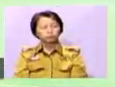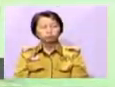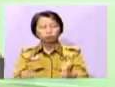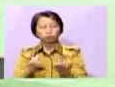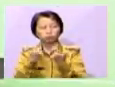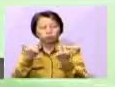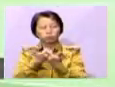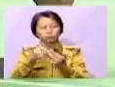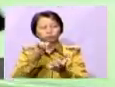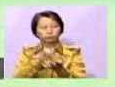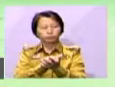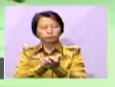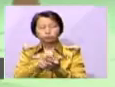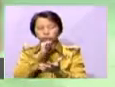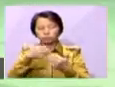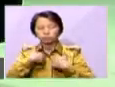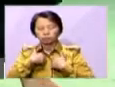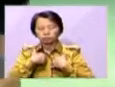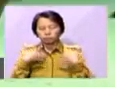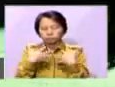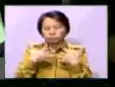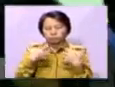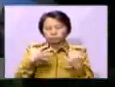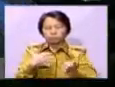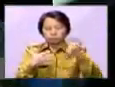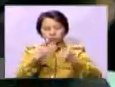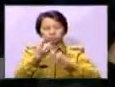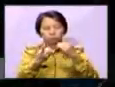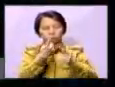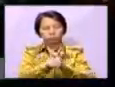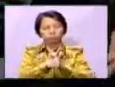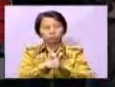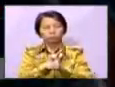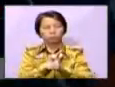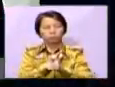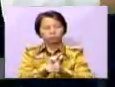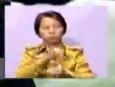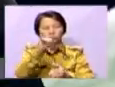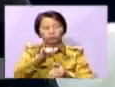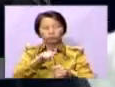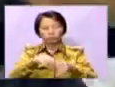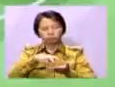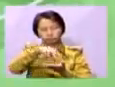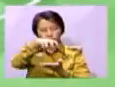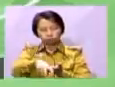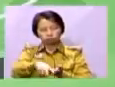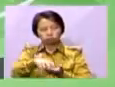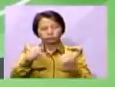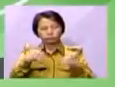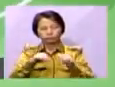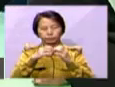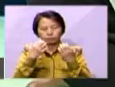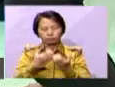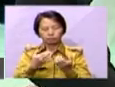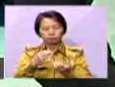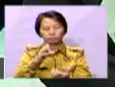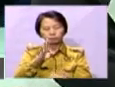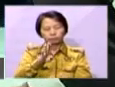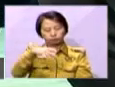Kontroversi itu bagaimanapun tidak menggentarkan juara dunia Muhammad Al-Jufri Jamari yang turun dalam aksi kelas E